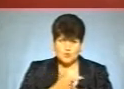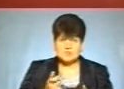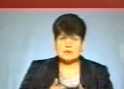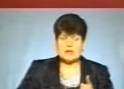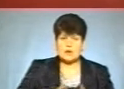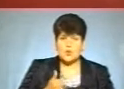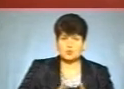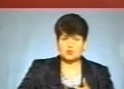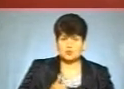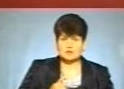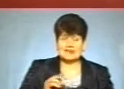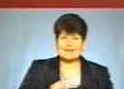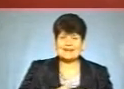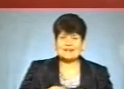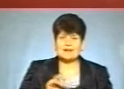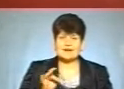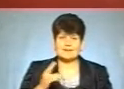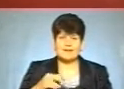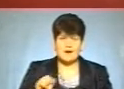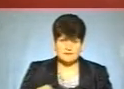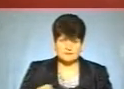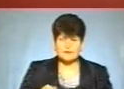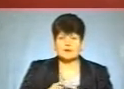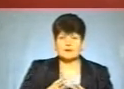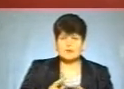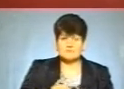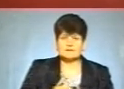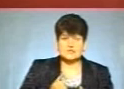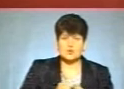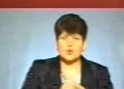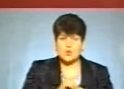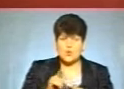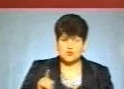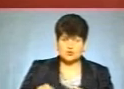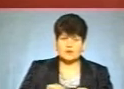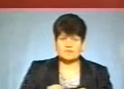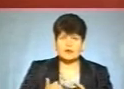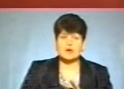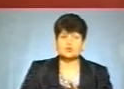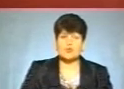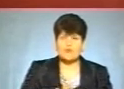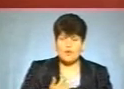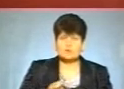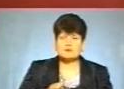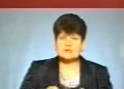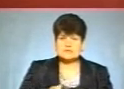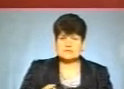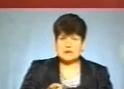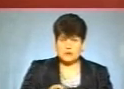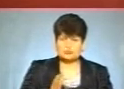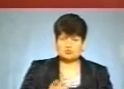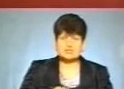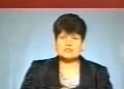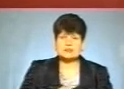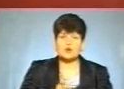конкурс на керівників РДА. Скажіть, як від кожного окремого керівника нового адміністрації районної буде